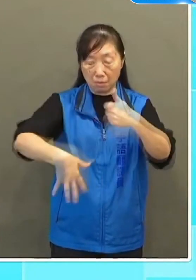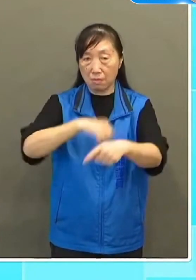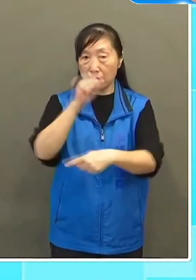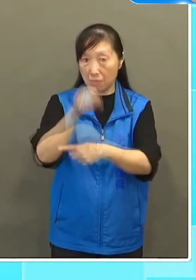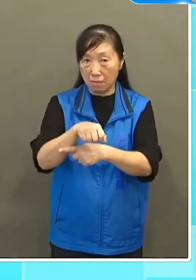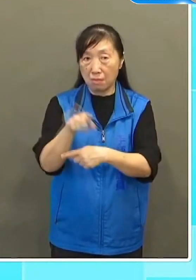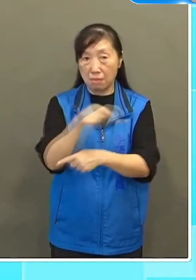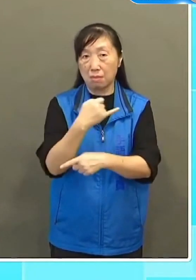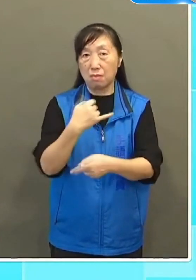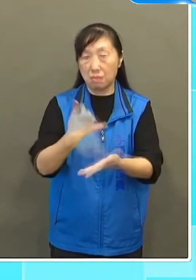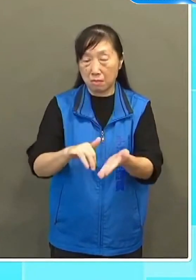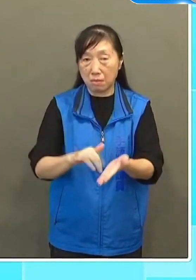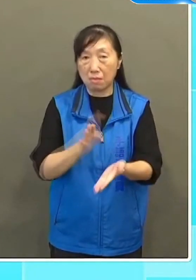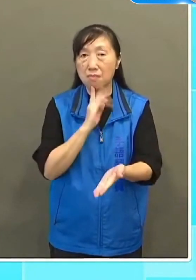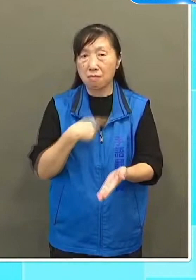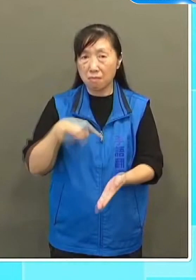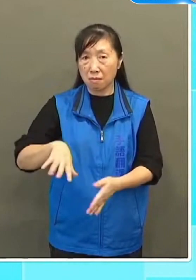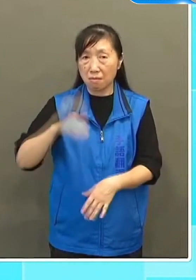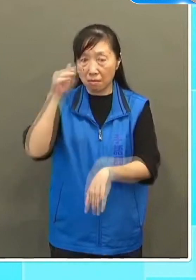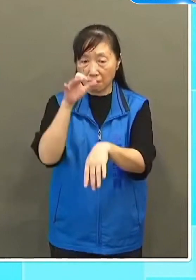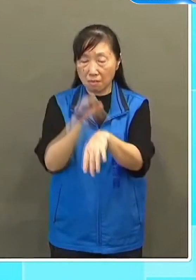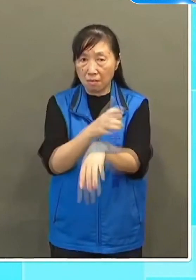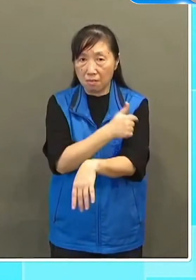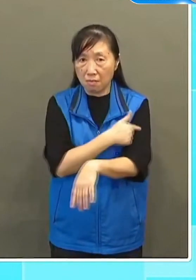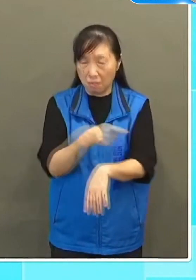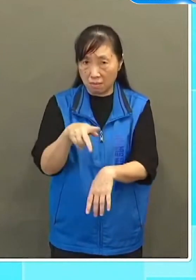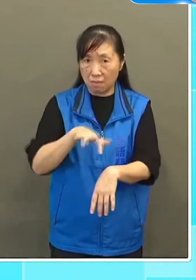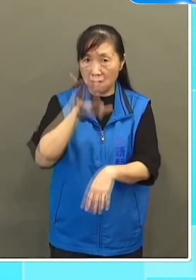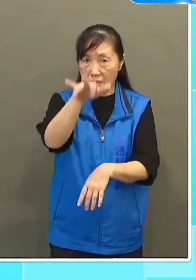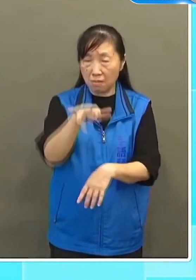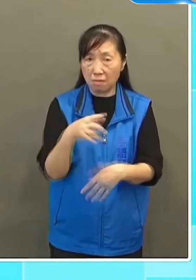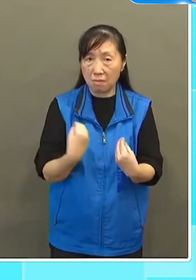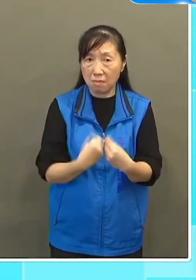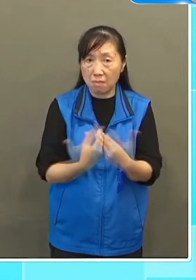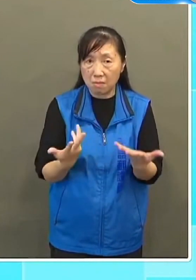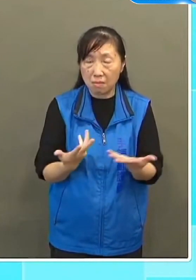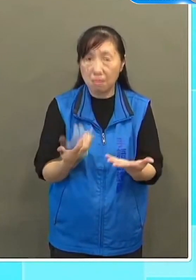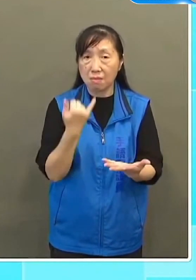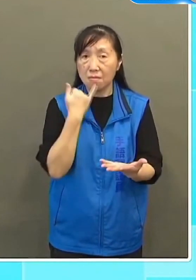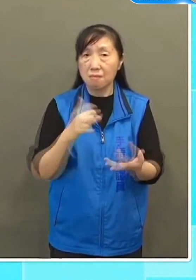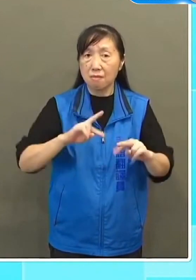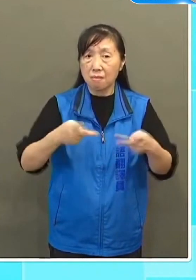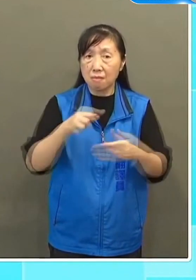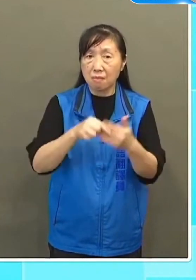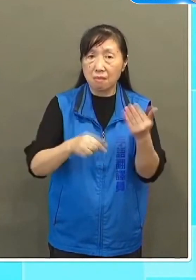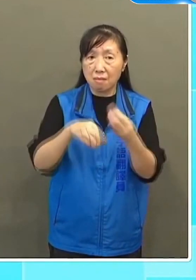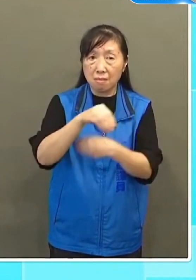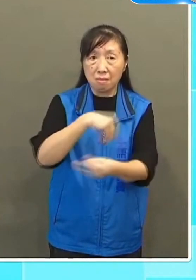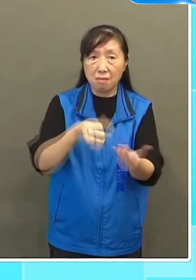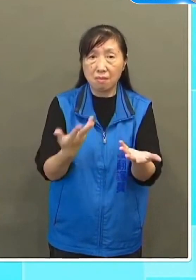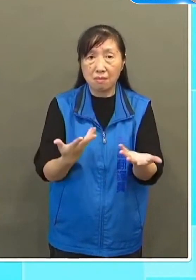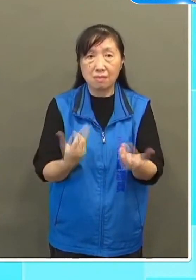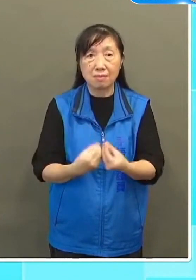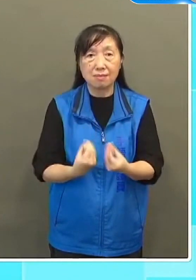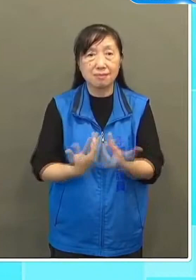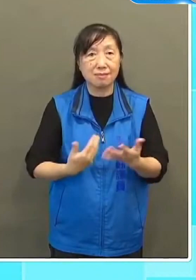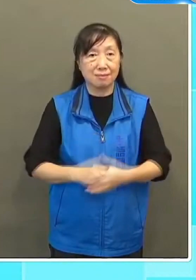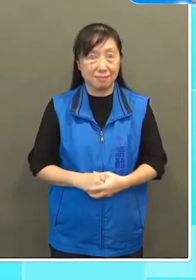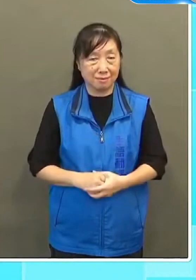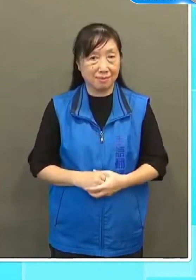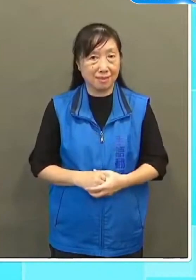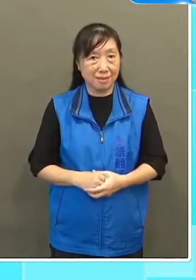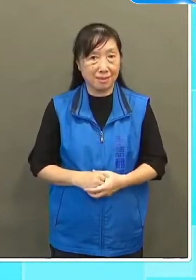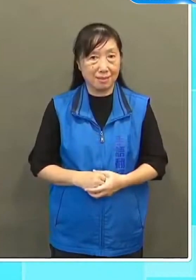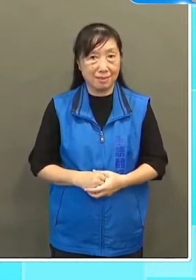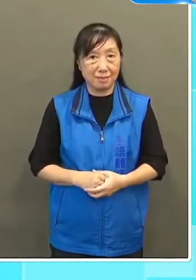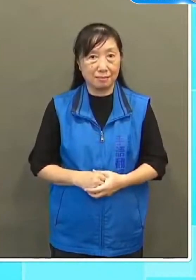担心打了高端无法去美国，是否会建议最好打国际疫苗吗？还是会调整相关的疫苗政策？ 好，我